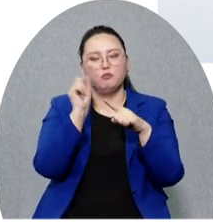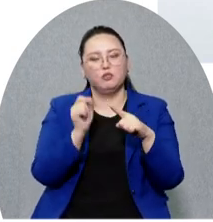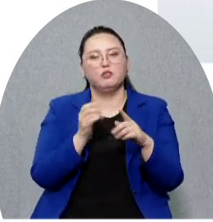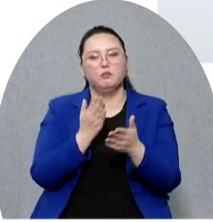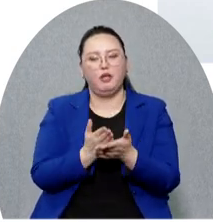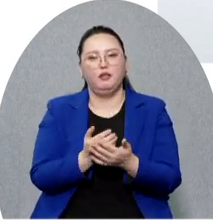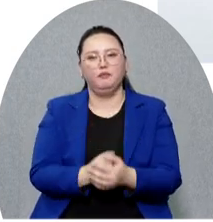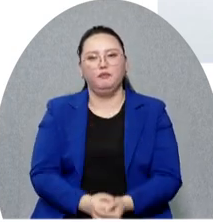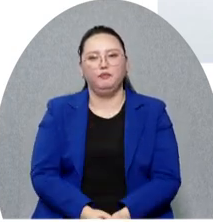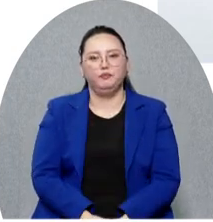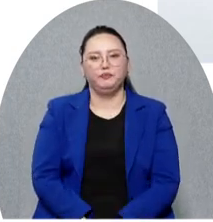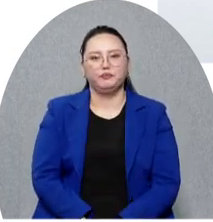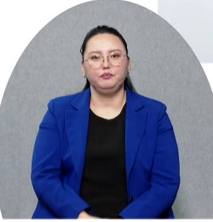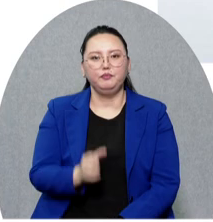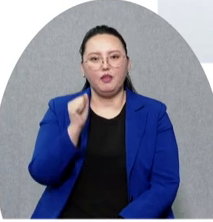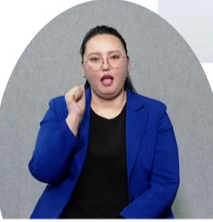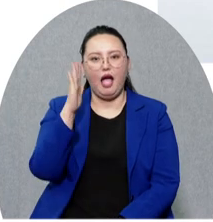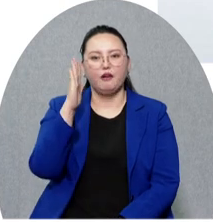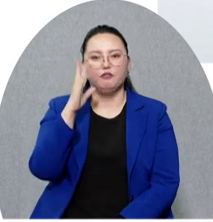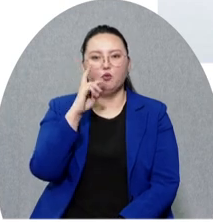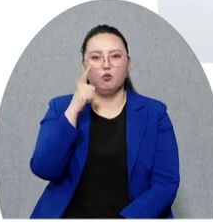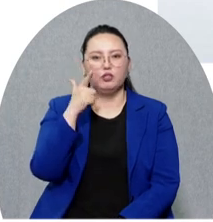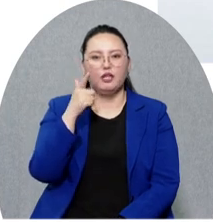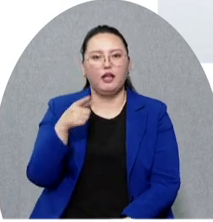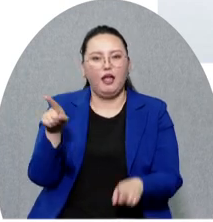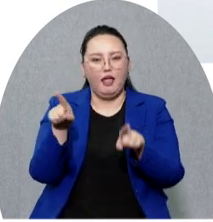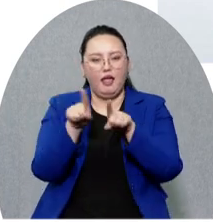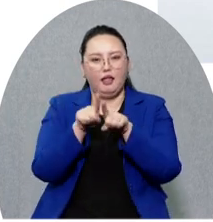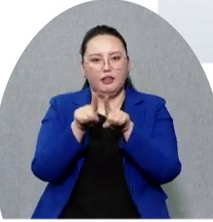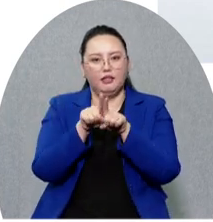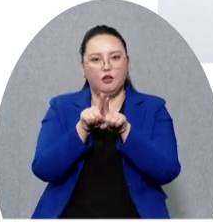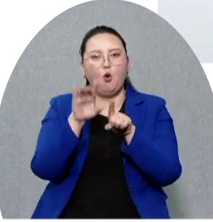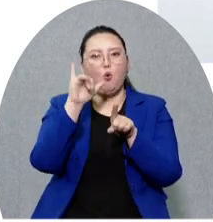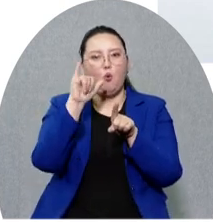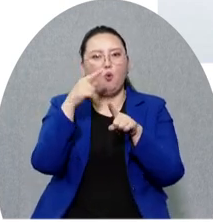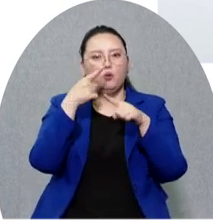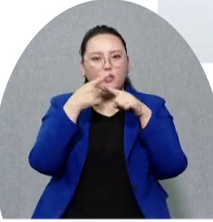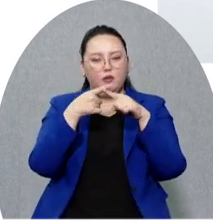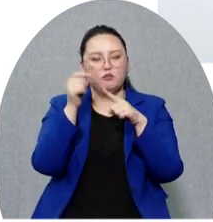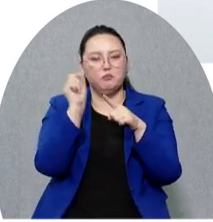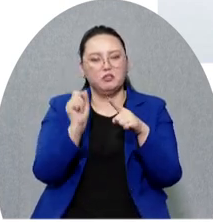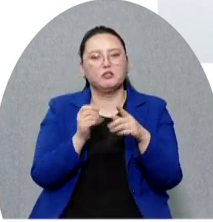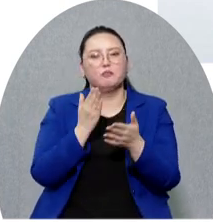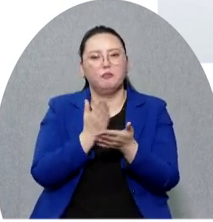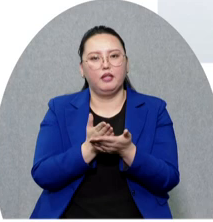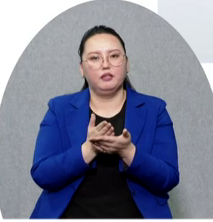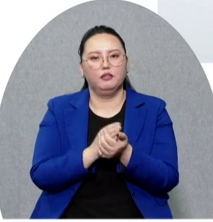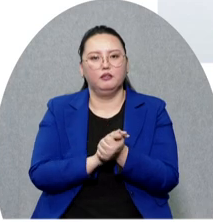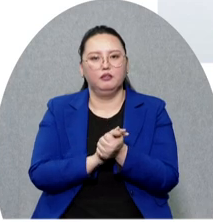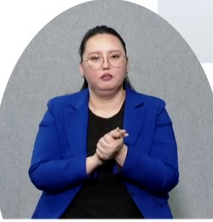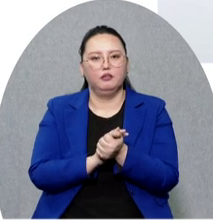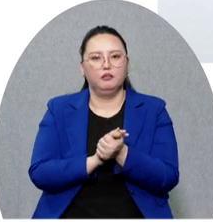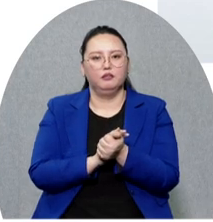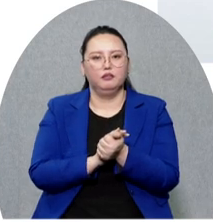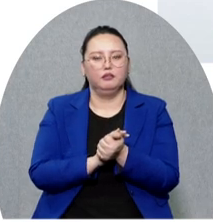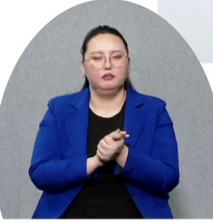байна. Авж өгөхийн ав дээр мөн адилхан дүрм ёсоор уу ихшг авсан байна. Тархай бутархай байсан